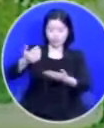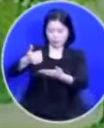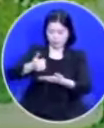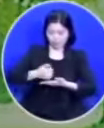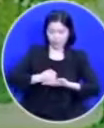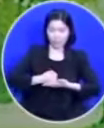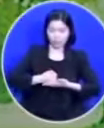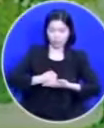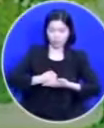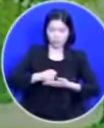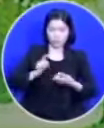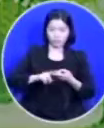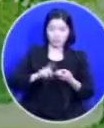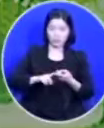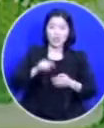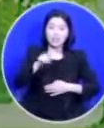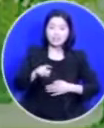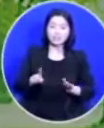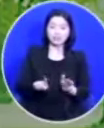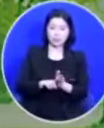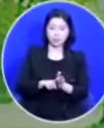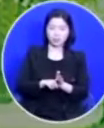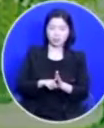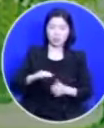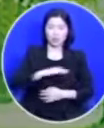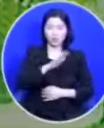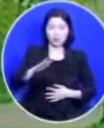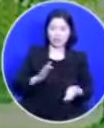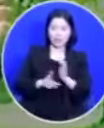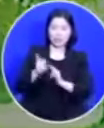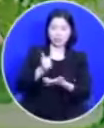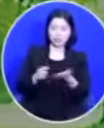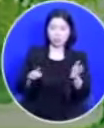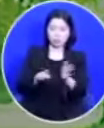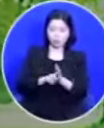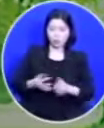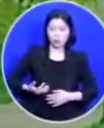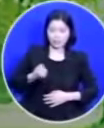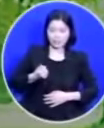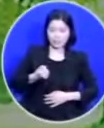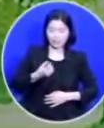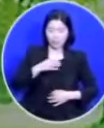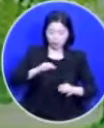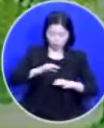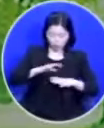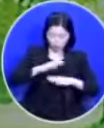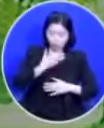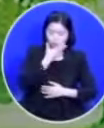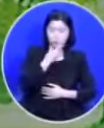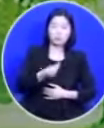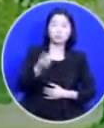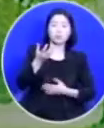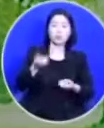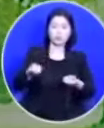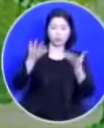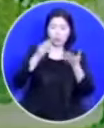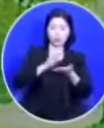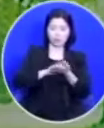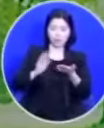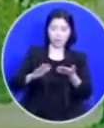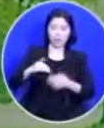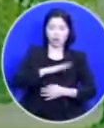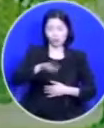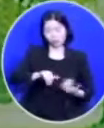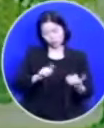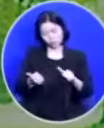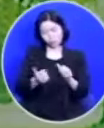것이죠 4 그 믿음이 우리가 예수를 믿고 누리는 가장 놀라운 축복입니다 우리가 죽고 난 다음에 천국 가는